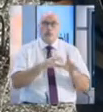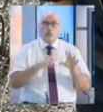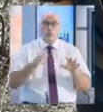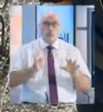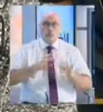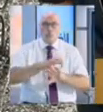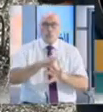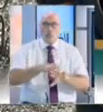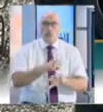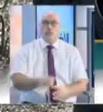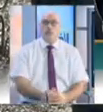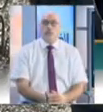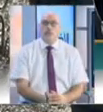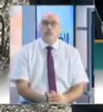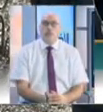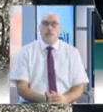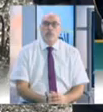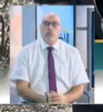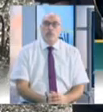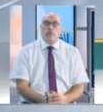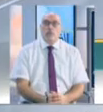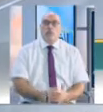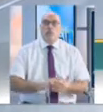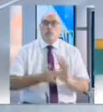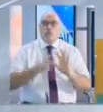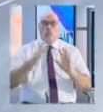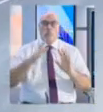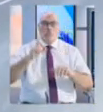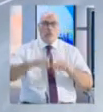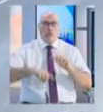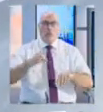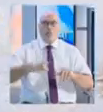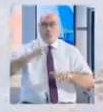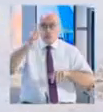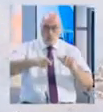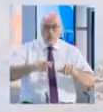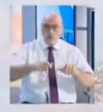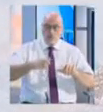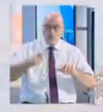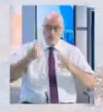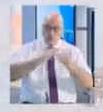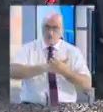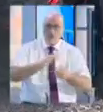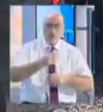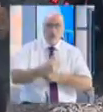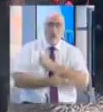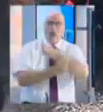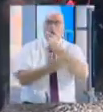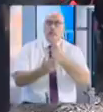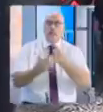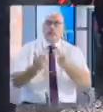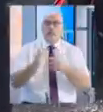الولاية، وتسخير جميع الإمكانيات وبمساهمة المواطنين تم السيطرة على هذه